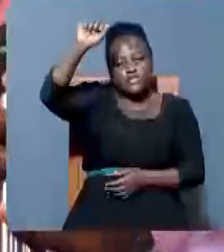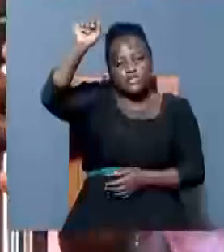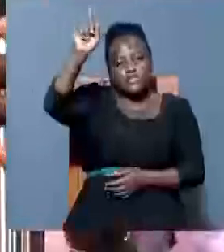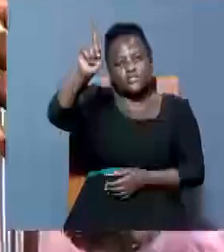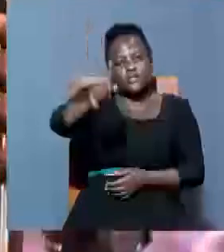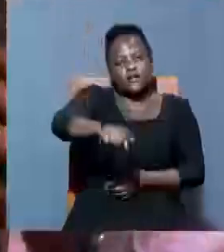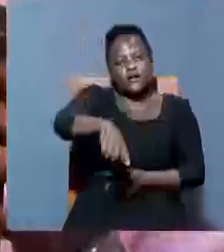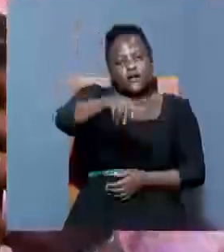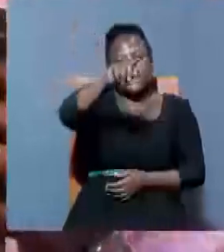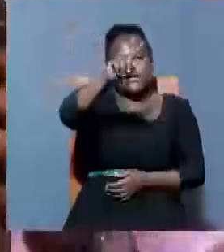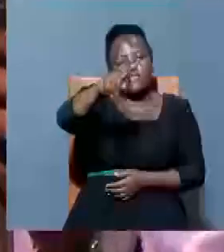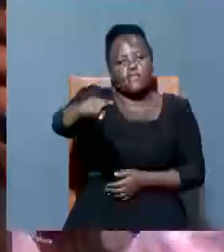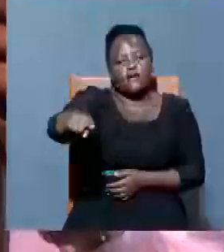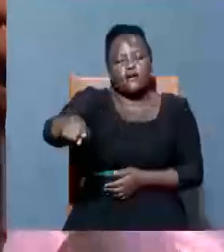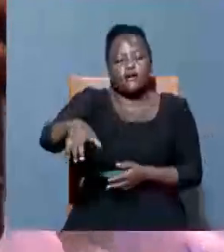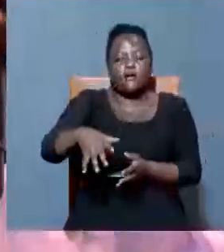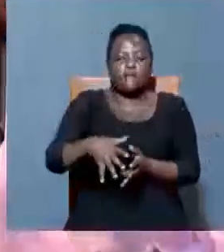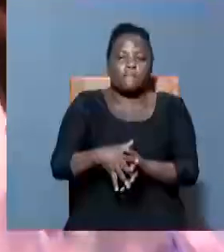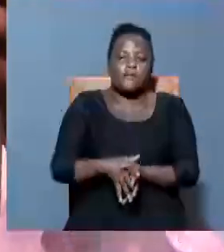Tembea.